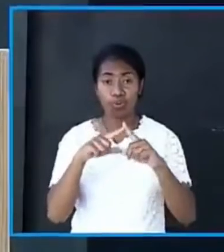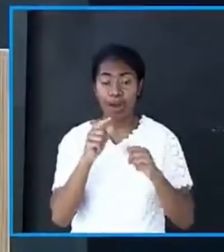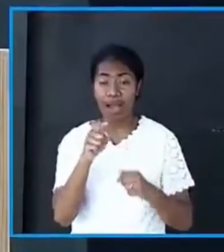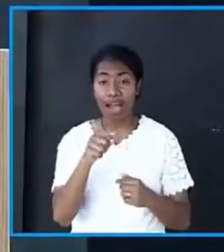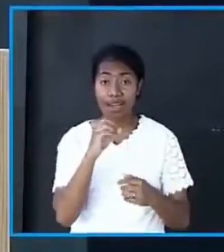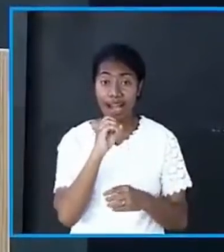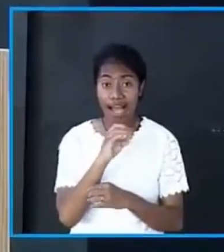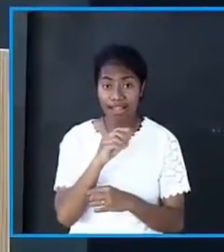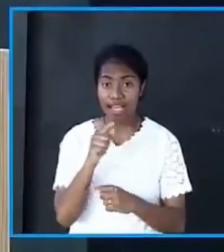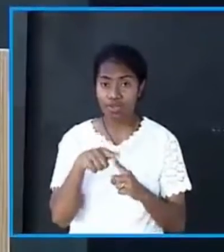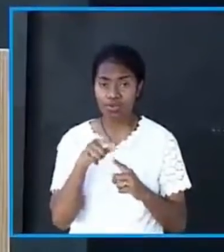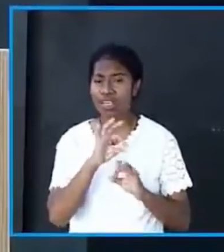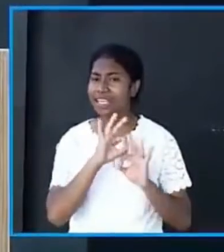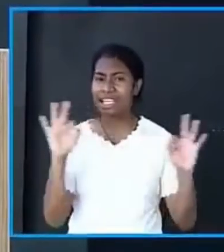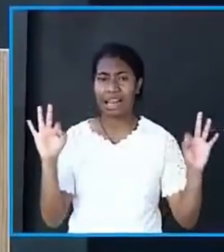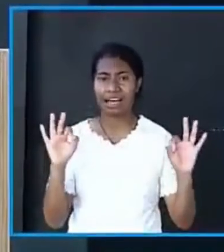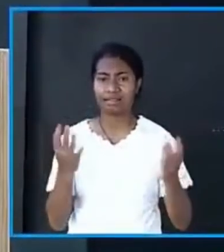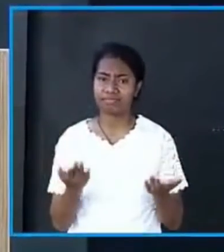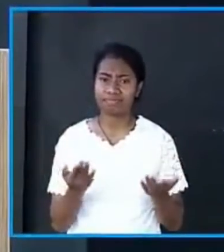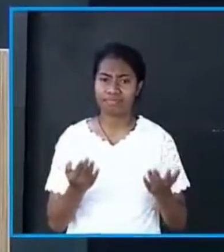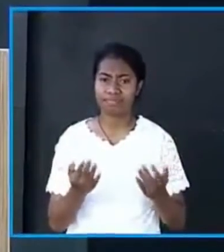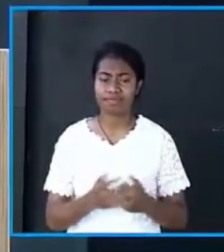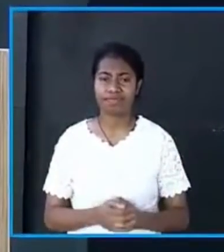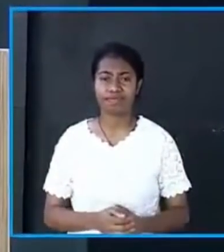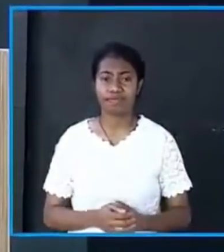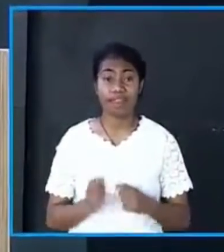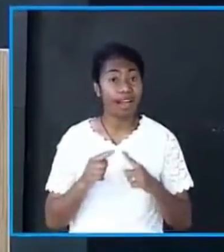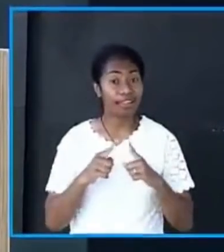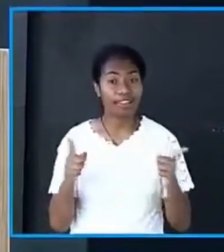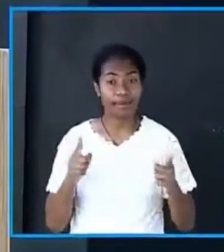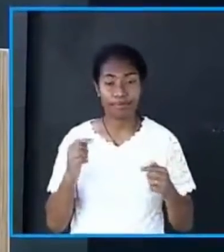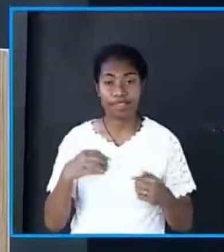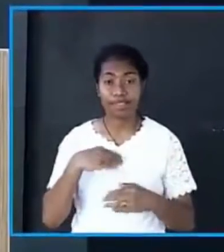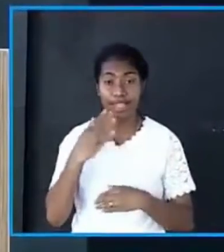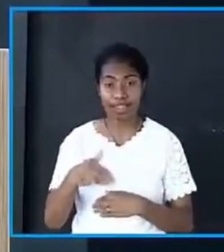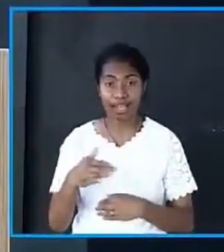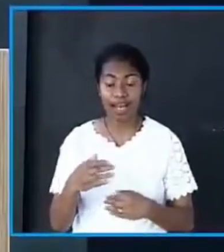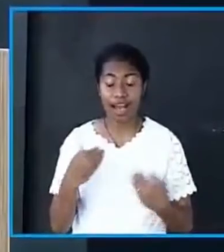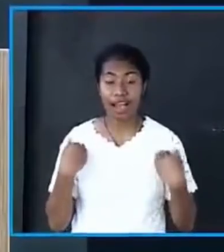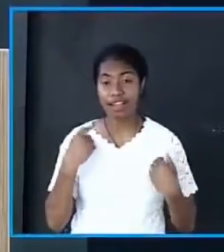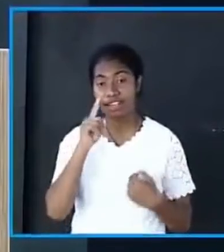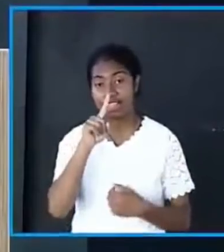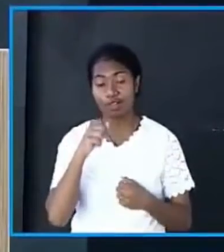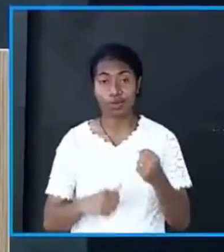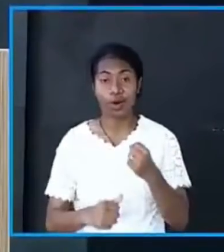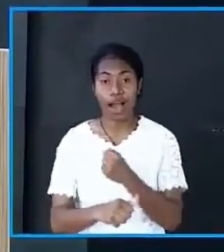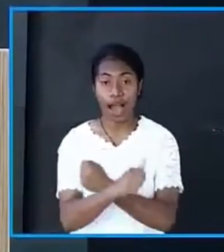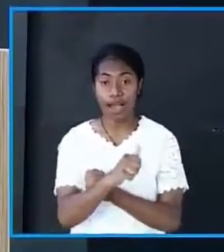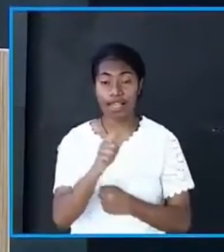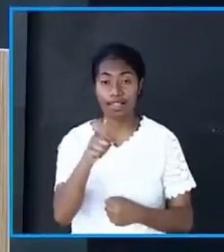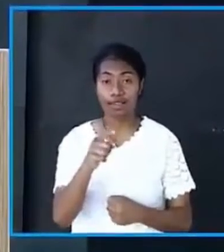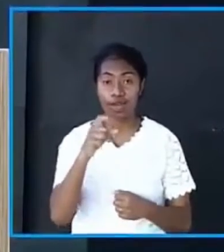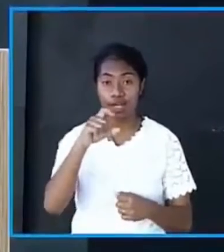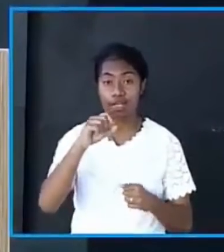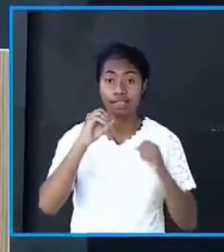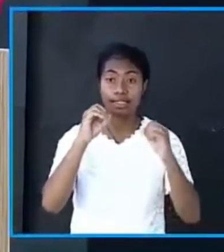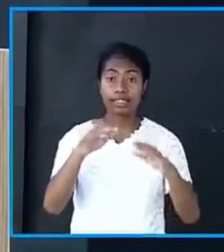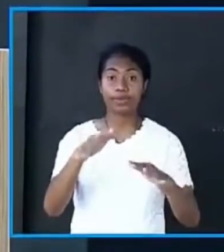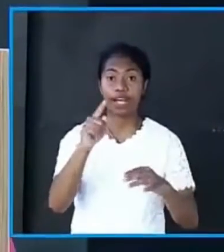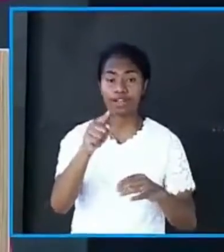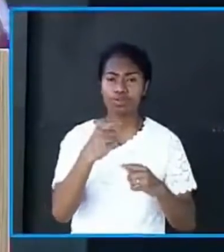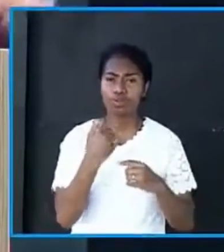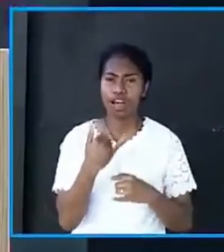yang mau mencipta manusia kamar dan rupa tapi setelah satu ayat Setelah dia mencipta hanya